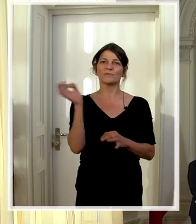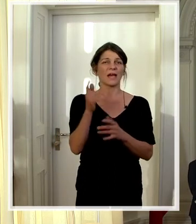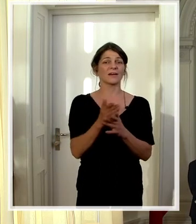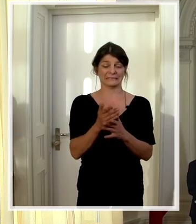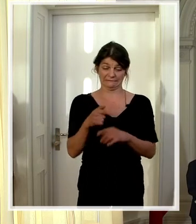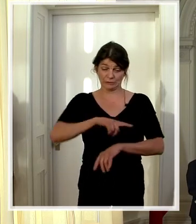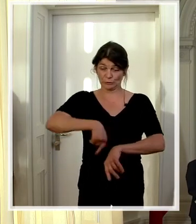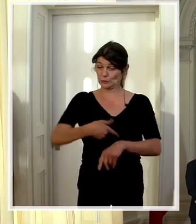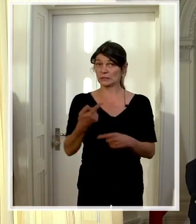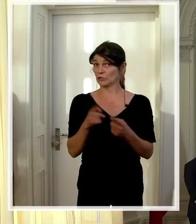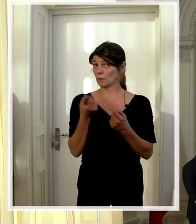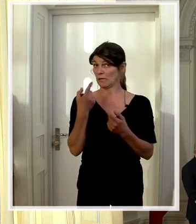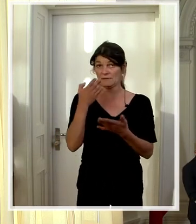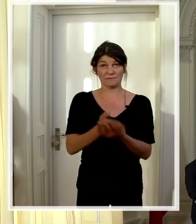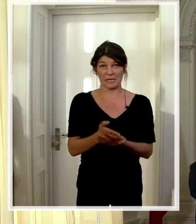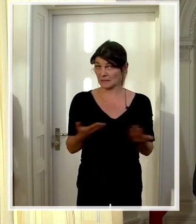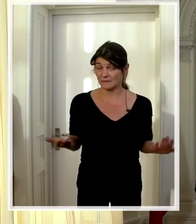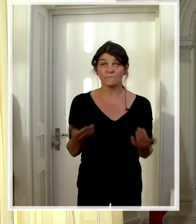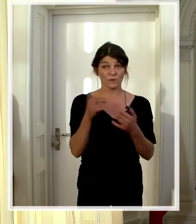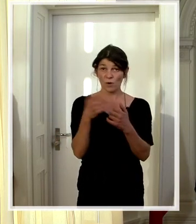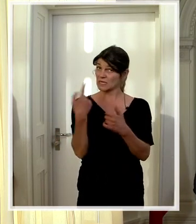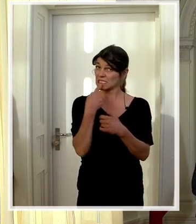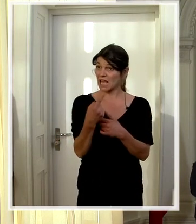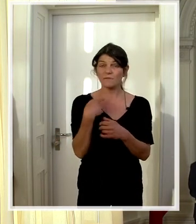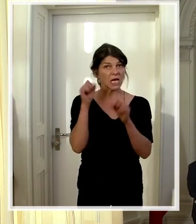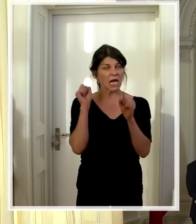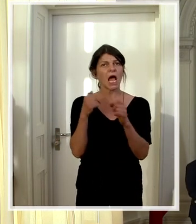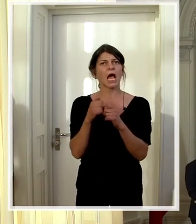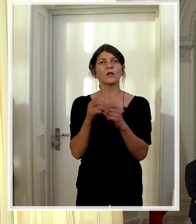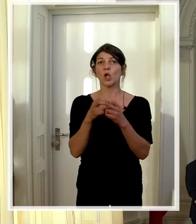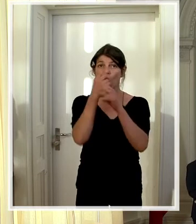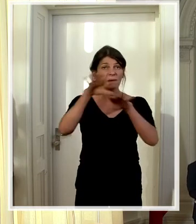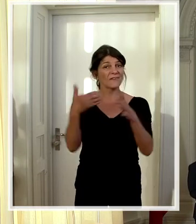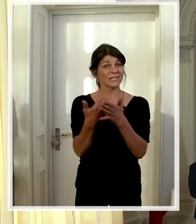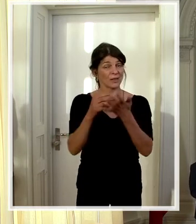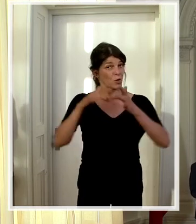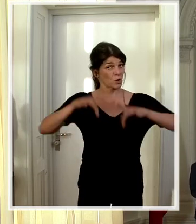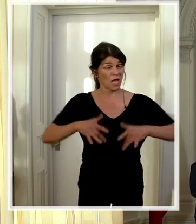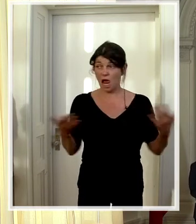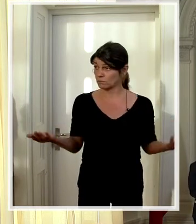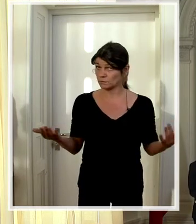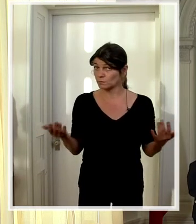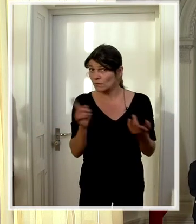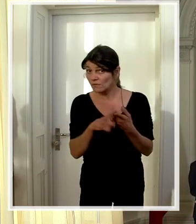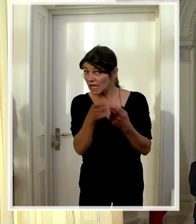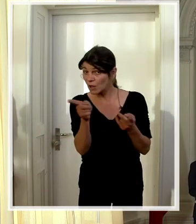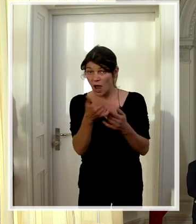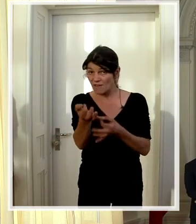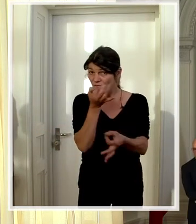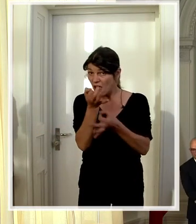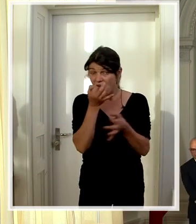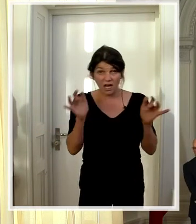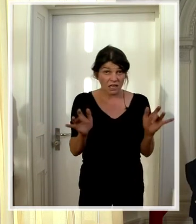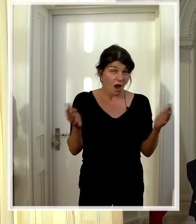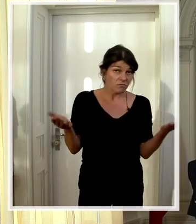gibt von eurer Seite etwas zu sagen, weil sonst hätten wir direkt, wir haben noch Medienvertreter da drinnen, wenn es sich noch eine Frage aufdrängt von